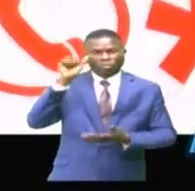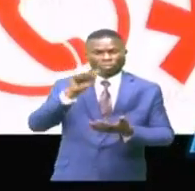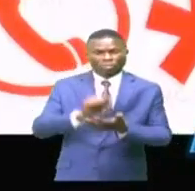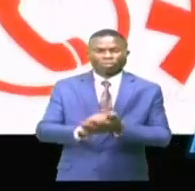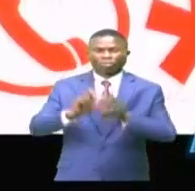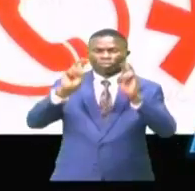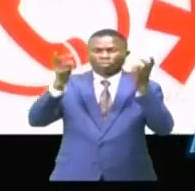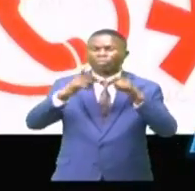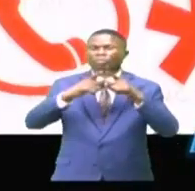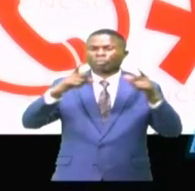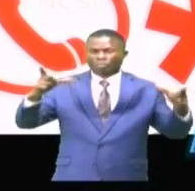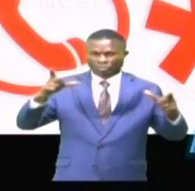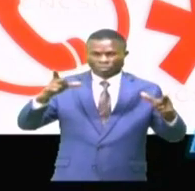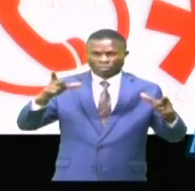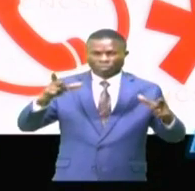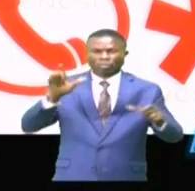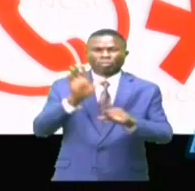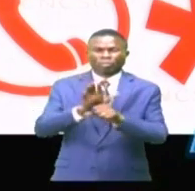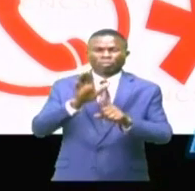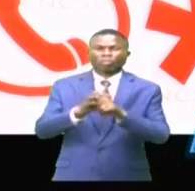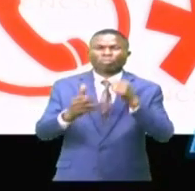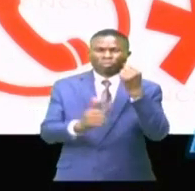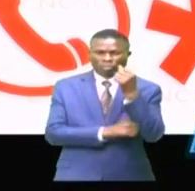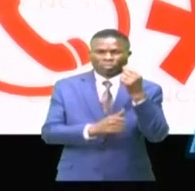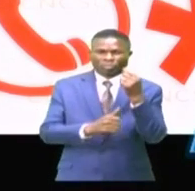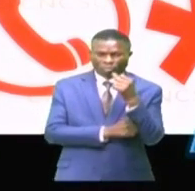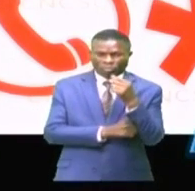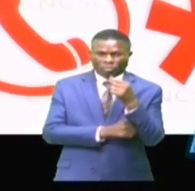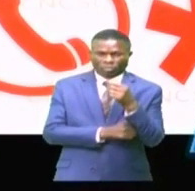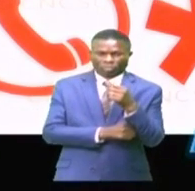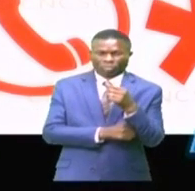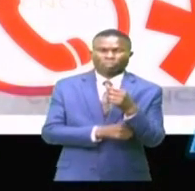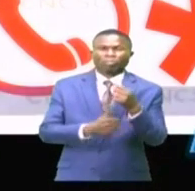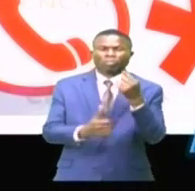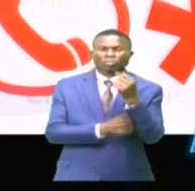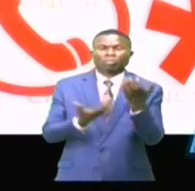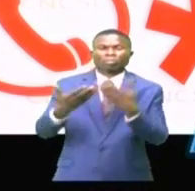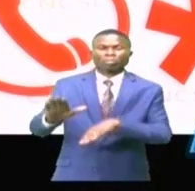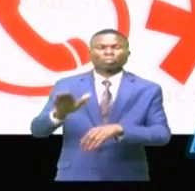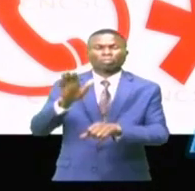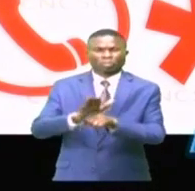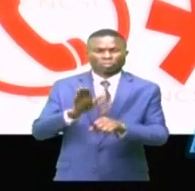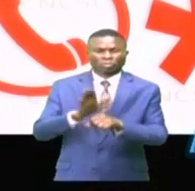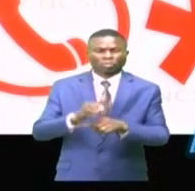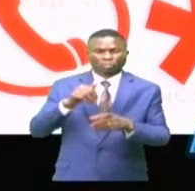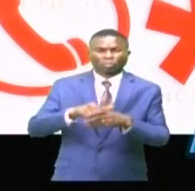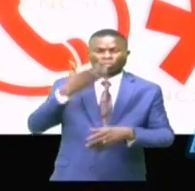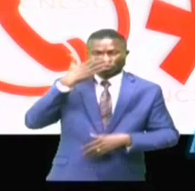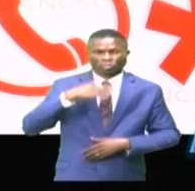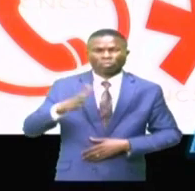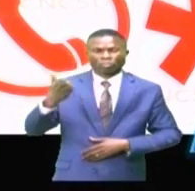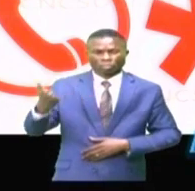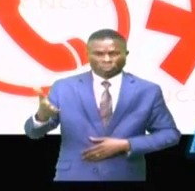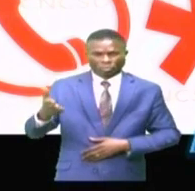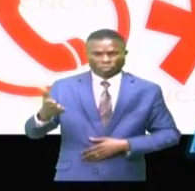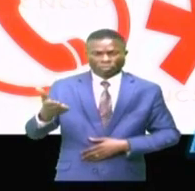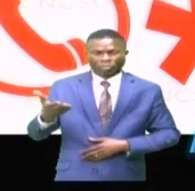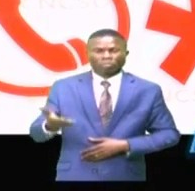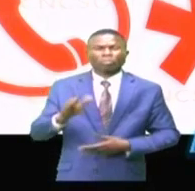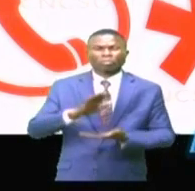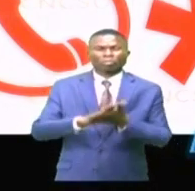une ville dans ses mains peuplée dont le taux de mortalité maternelle et infantile particulièrement élevé